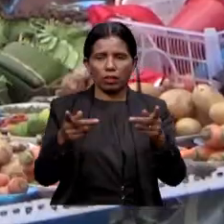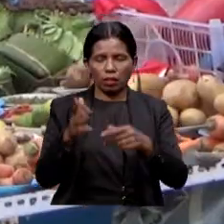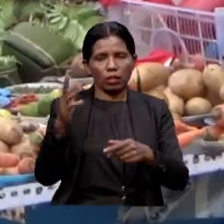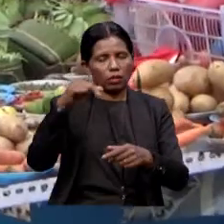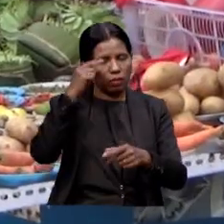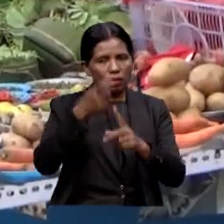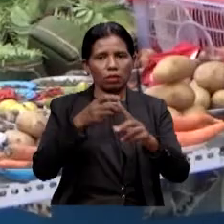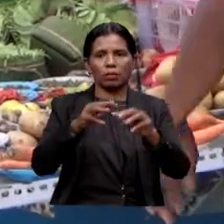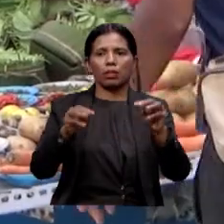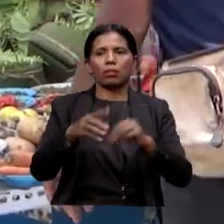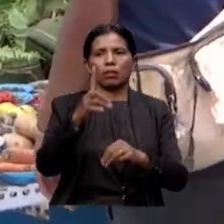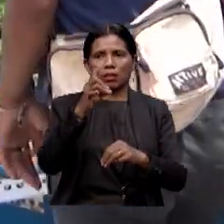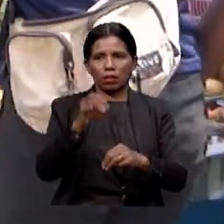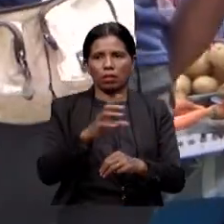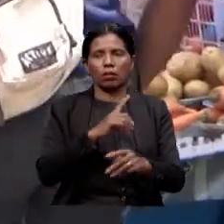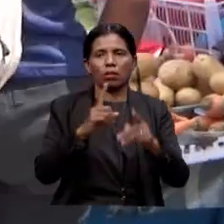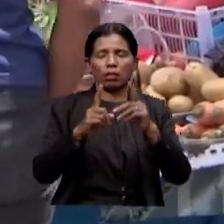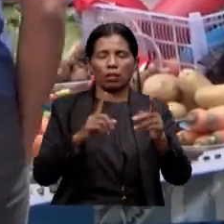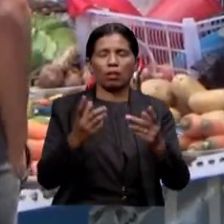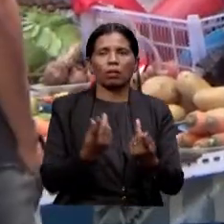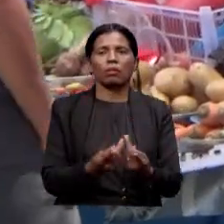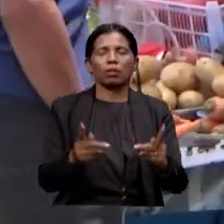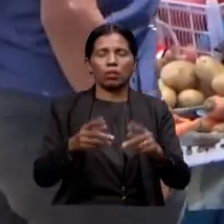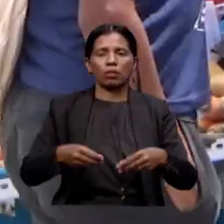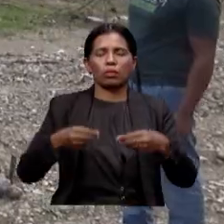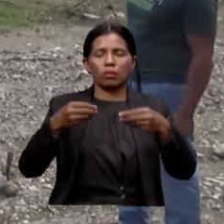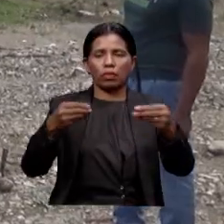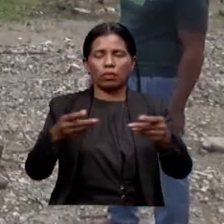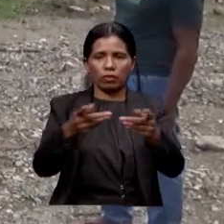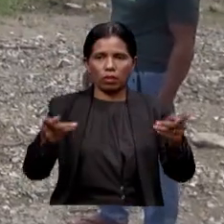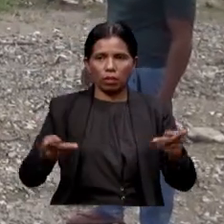husi municipio dili coordena ho empresario timuruan balung ho di ofrece rai